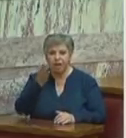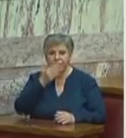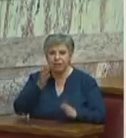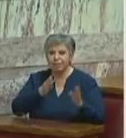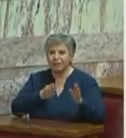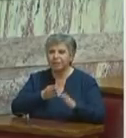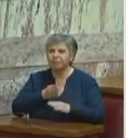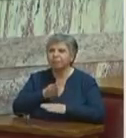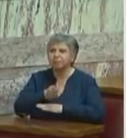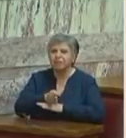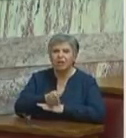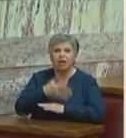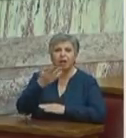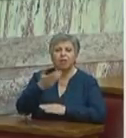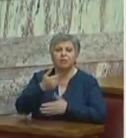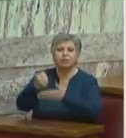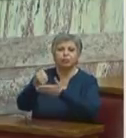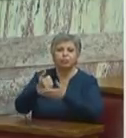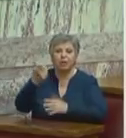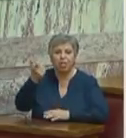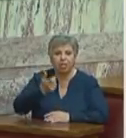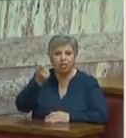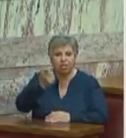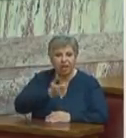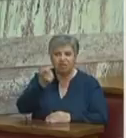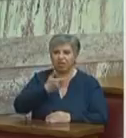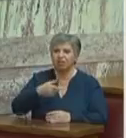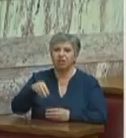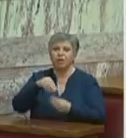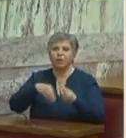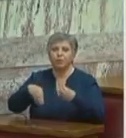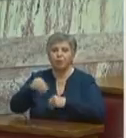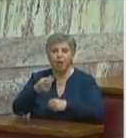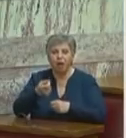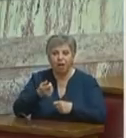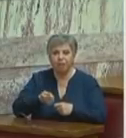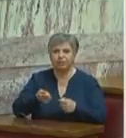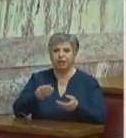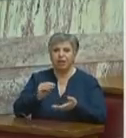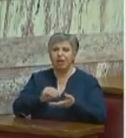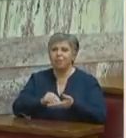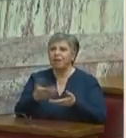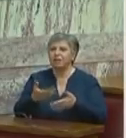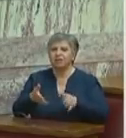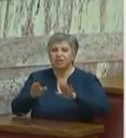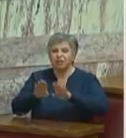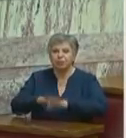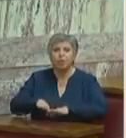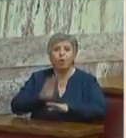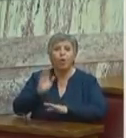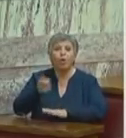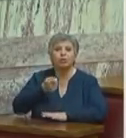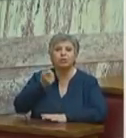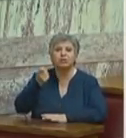αγορές, χωρίς δυνατότητα αναχρηματοδότησης του χρέους μας και κάλυψης των χρηματοδοτικών αναγκών από τις